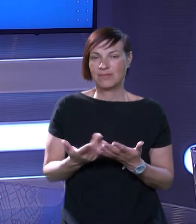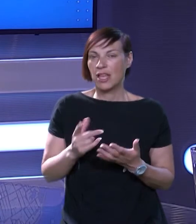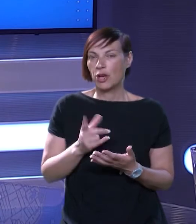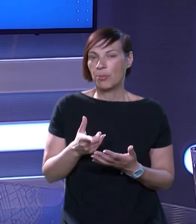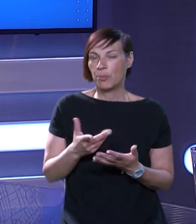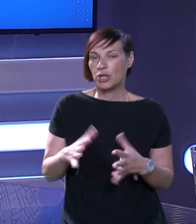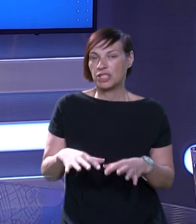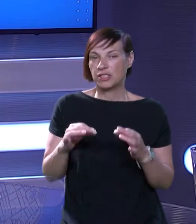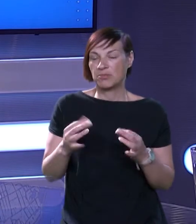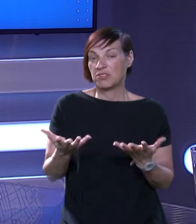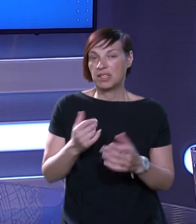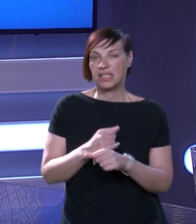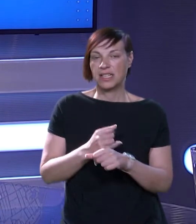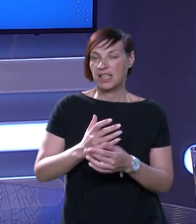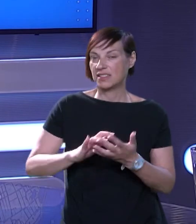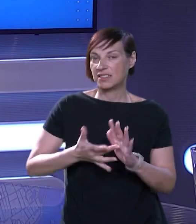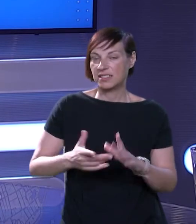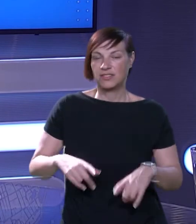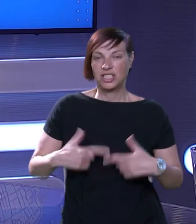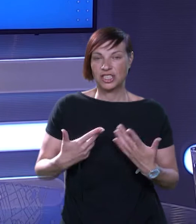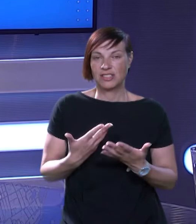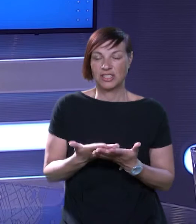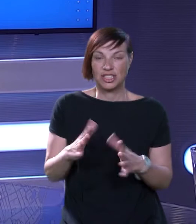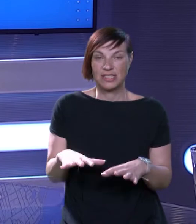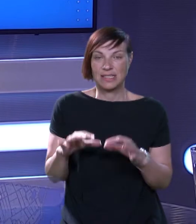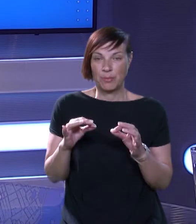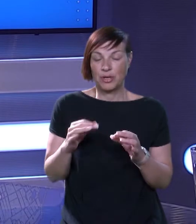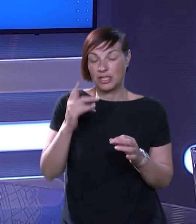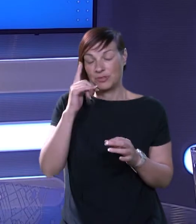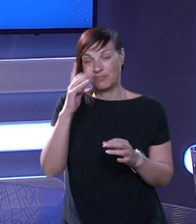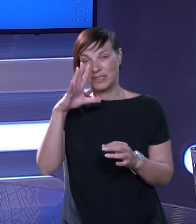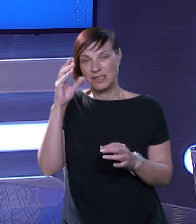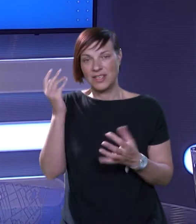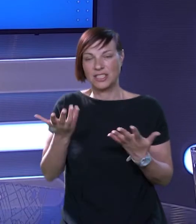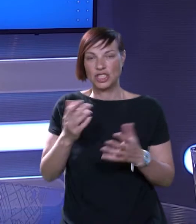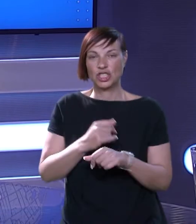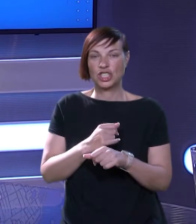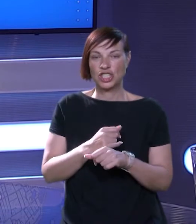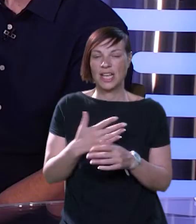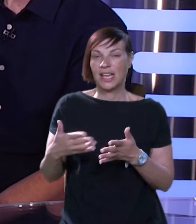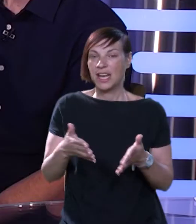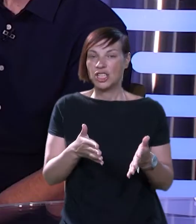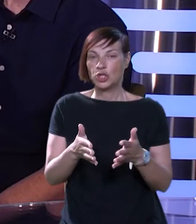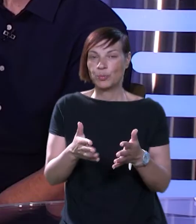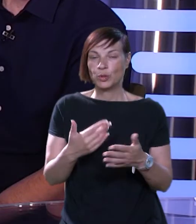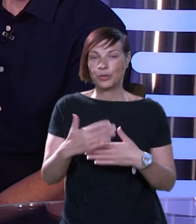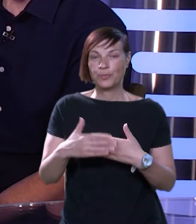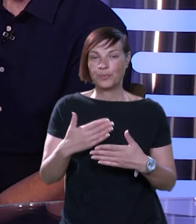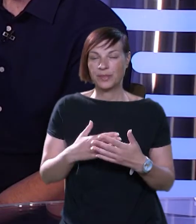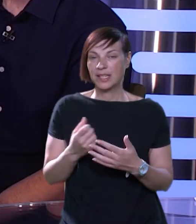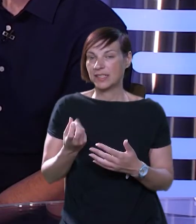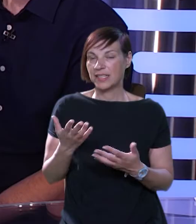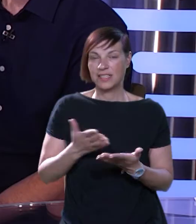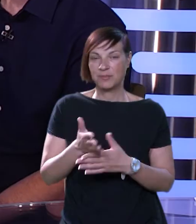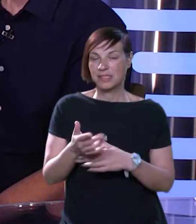moraš ponekrade sve živo i onda će skužiti šta hoćeš. Pronaš svoj put svakako u međuvremenu.